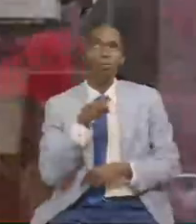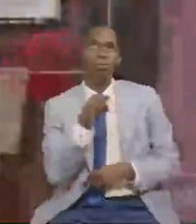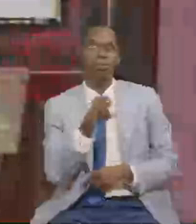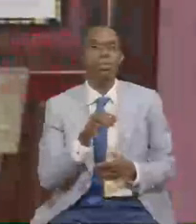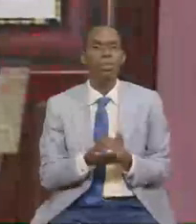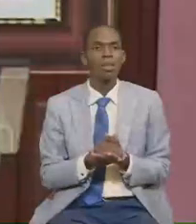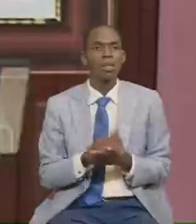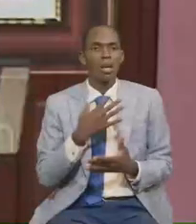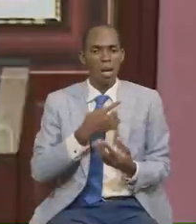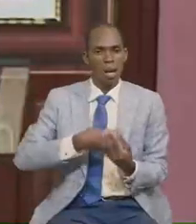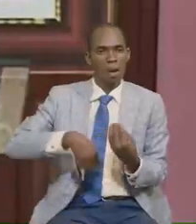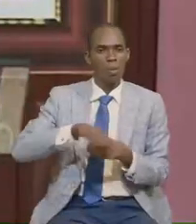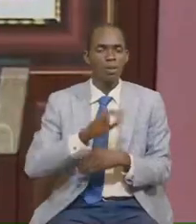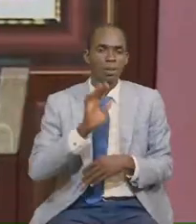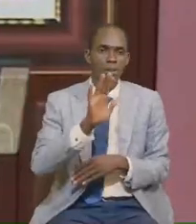lui?